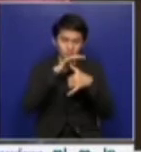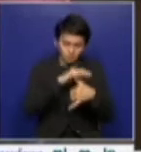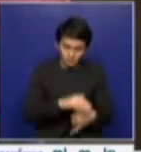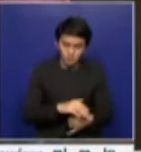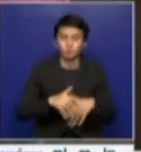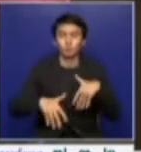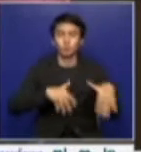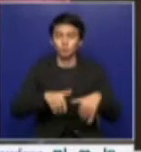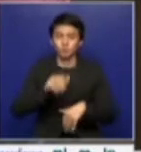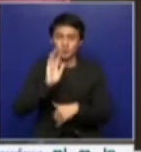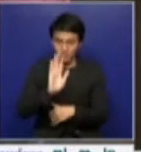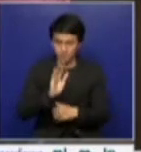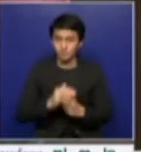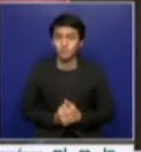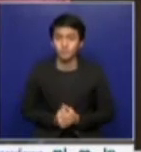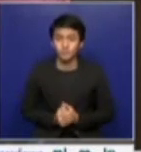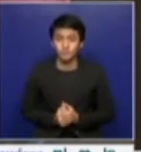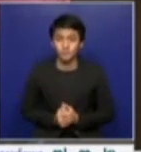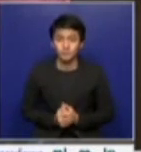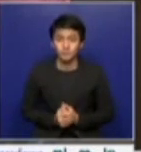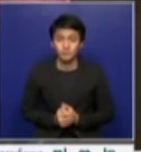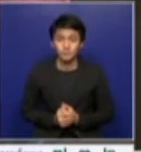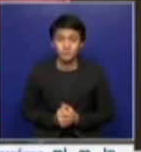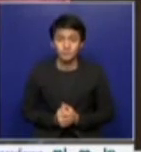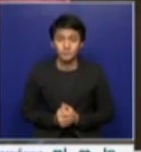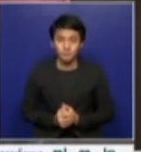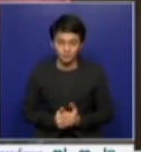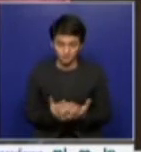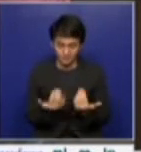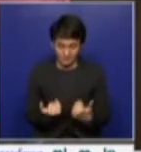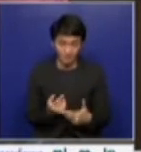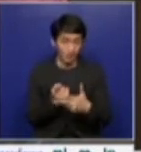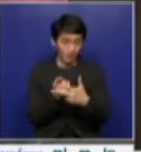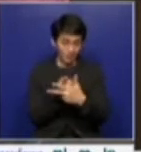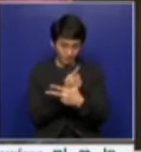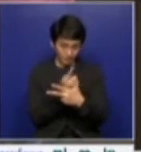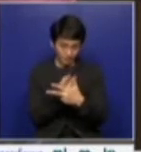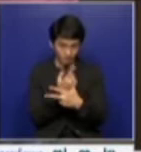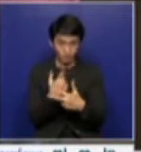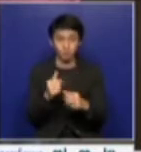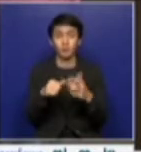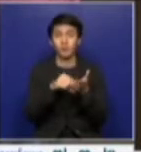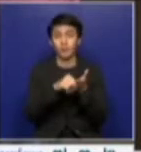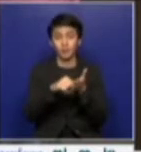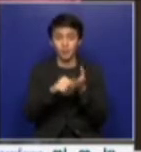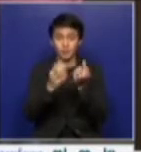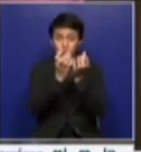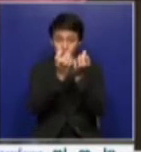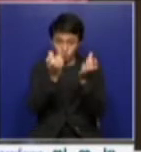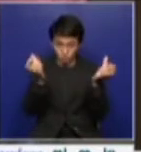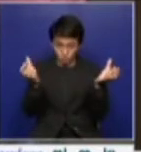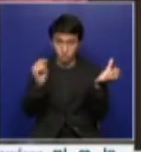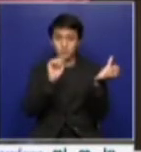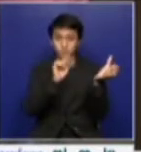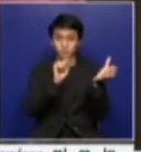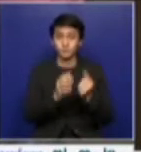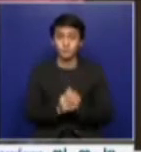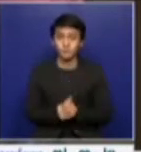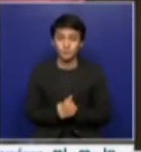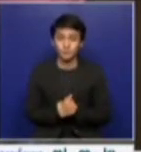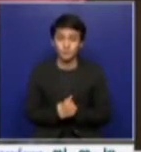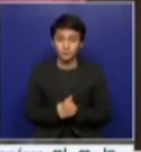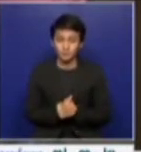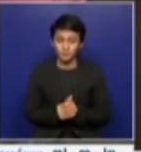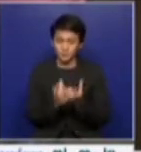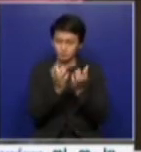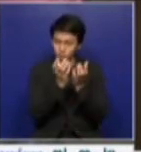ชนก็ธรรมดานะครับเรื่องแรกการแก้ไขรัฐธรรมนูญฮะซึ่งถือ